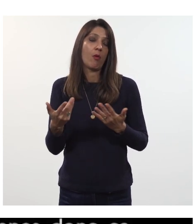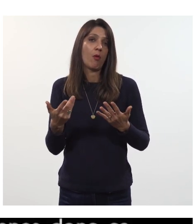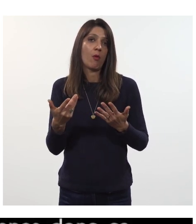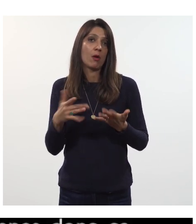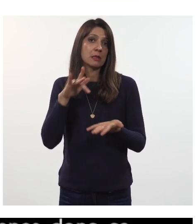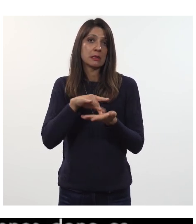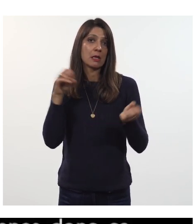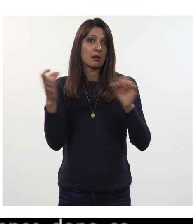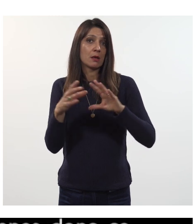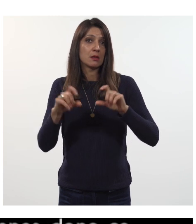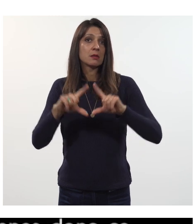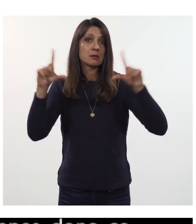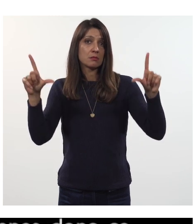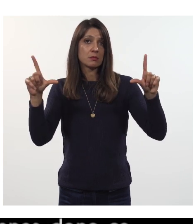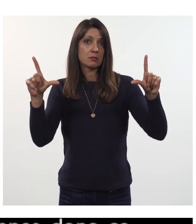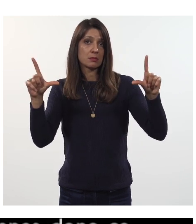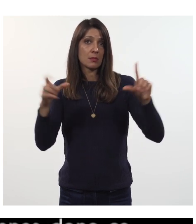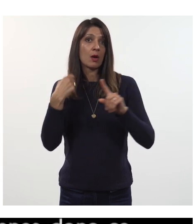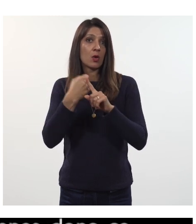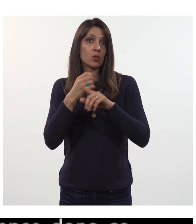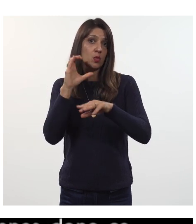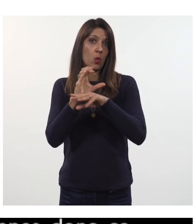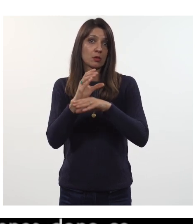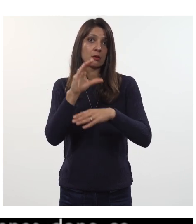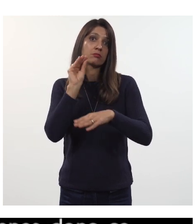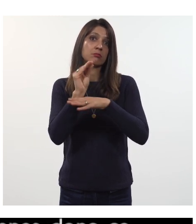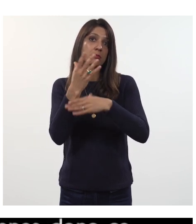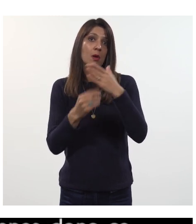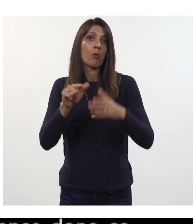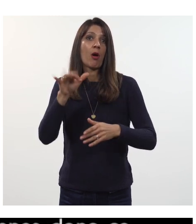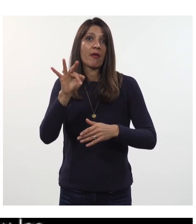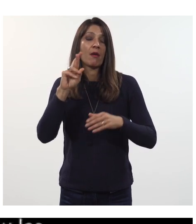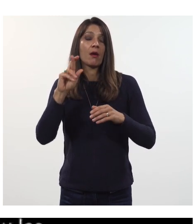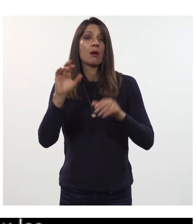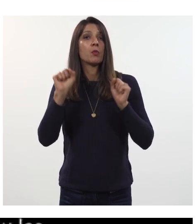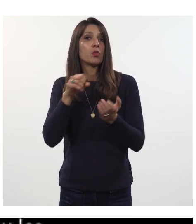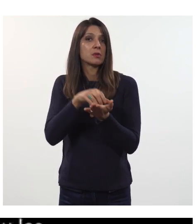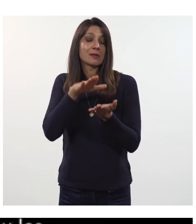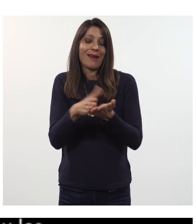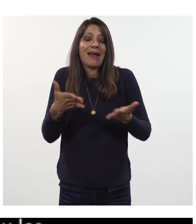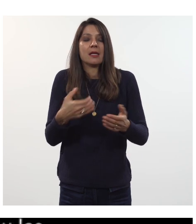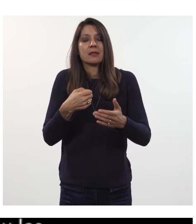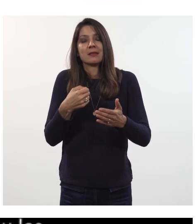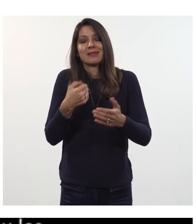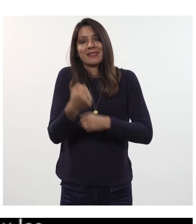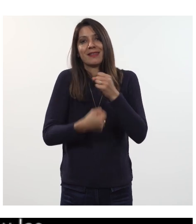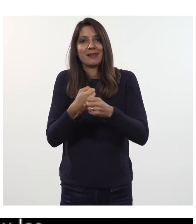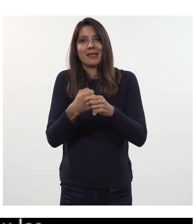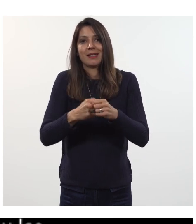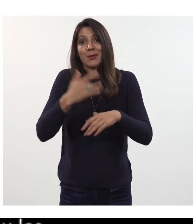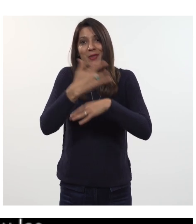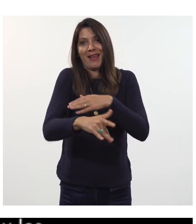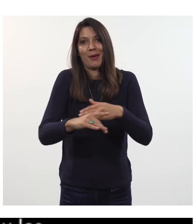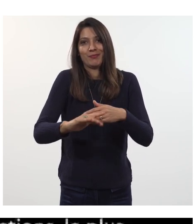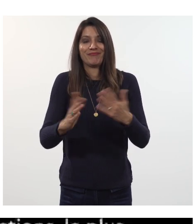le site du collectif, hein, donc lutte contre la dénutrition.fr, et on peut s'inscrire. Donc, pour cette année, ce sera un petit peu plus compliqué puisqu'on est en plein dedans,